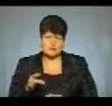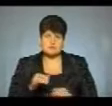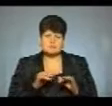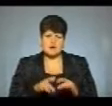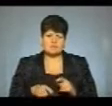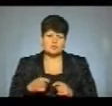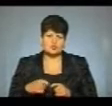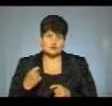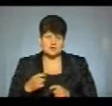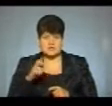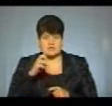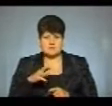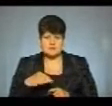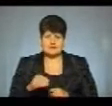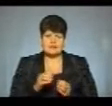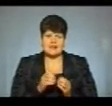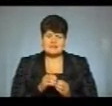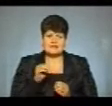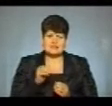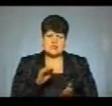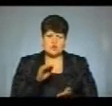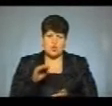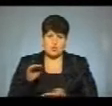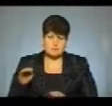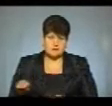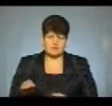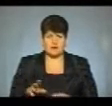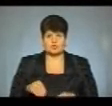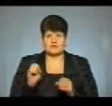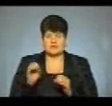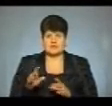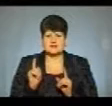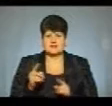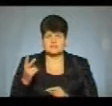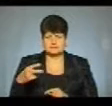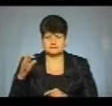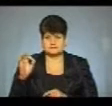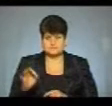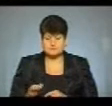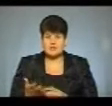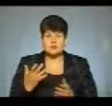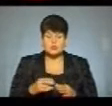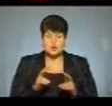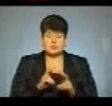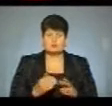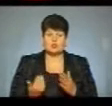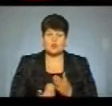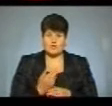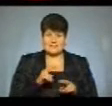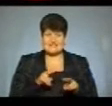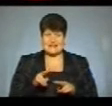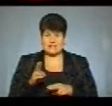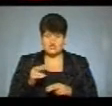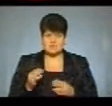час Євромайдану 10 тисяч томів. До суду вдалося передати тільки чверть справ про вбивства. Якщо розслідування вестимуть нові слідчі, їм